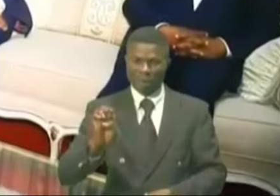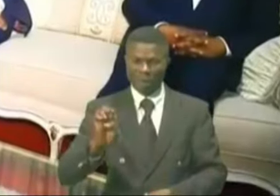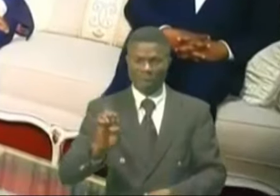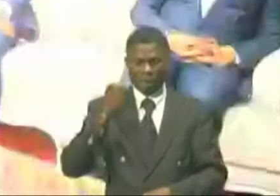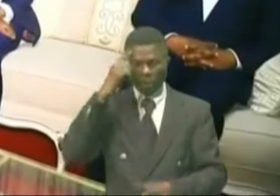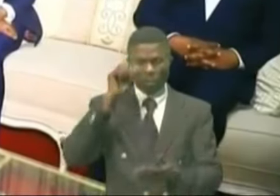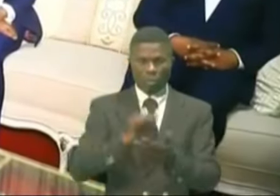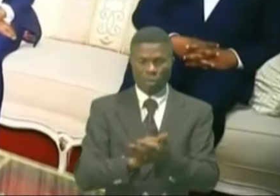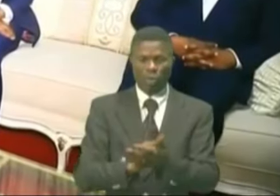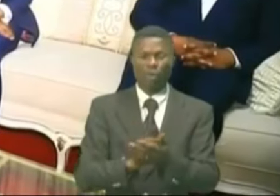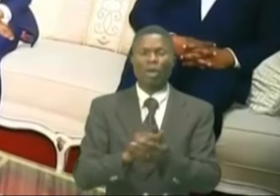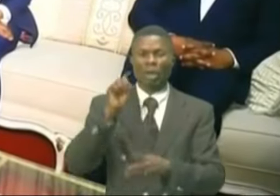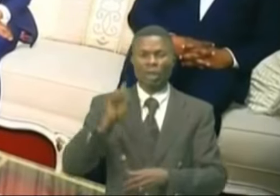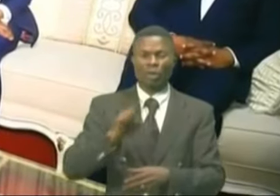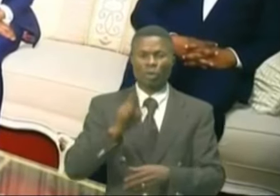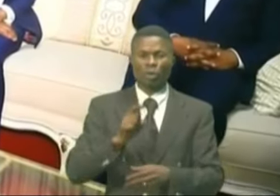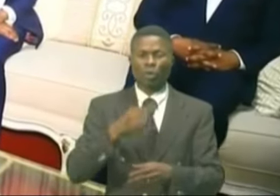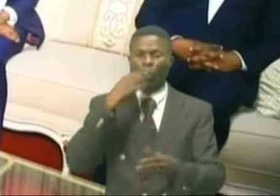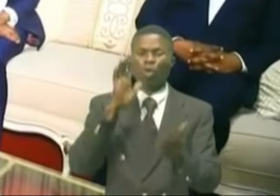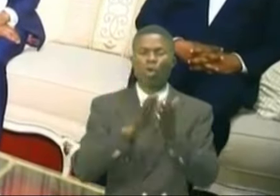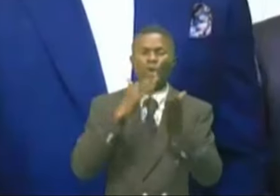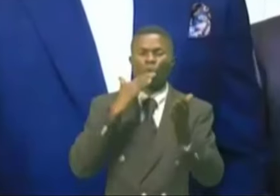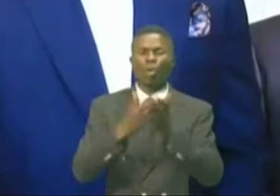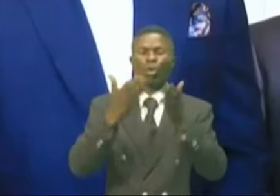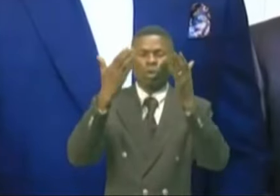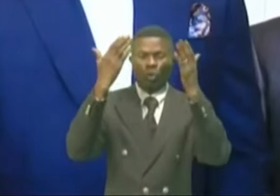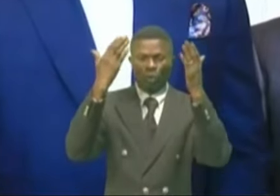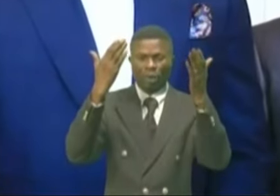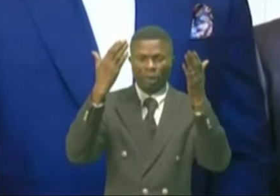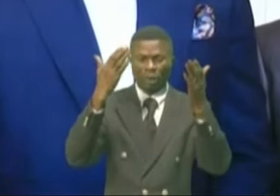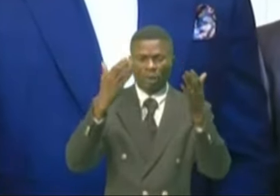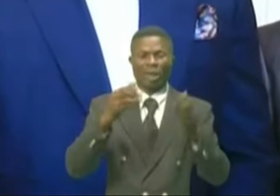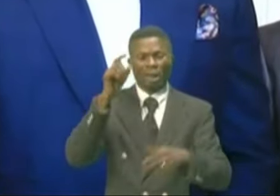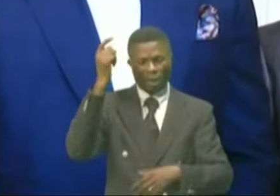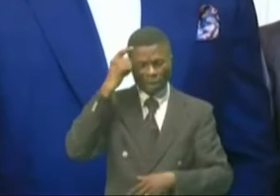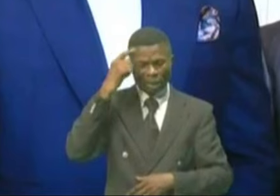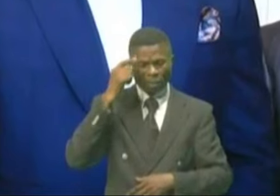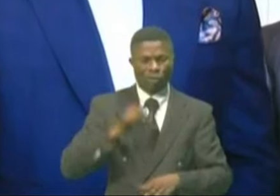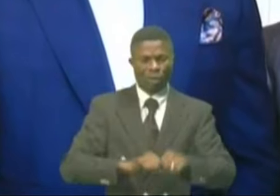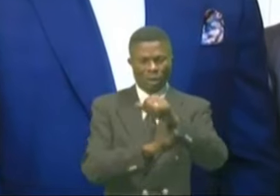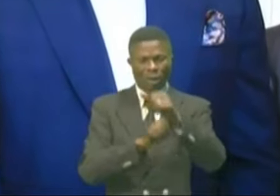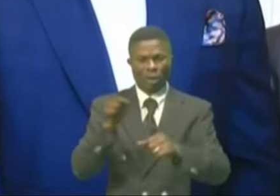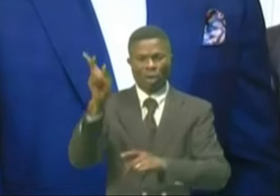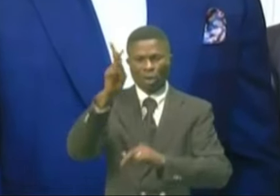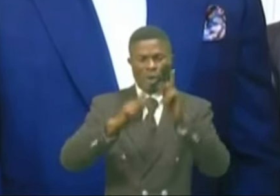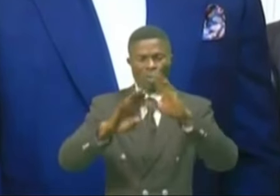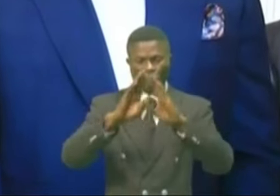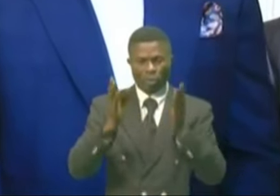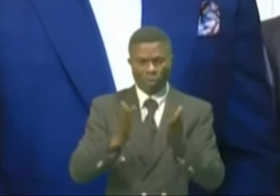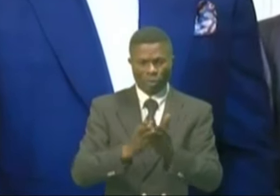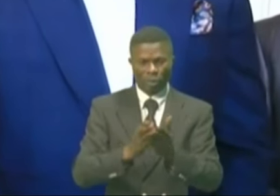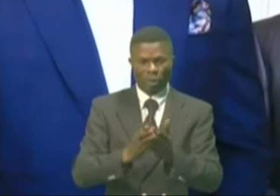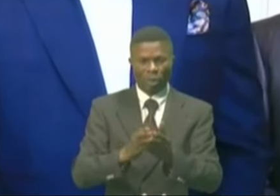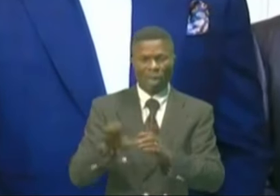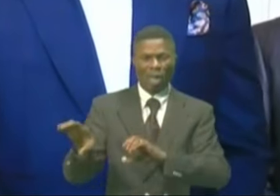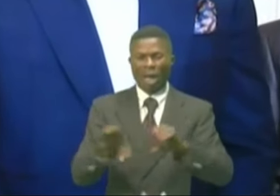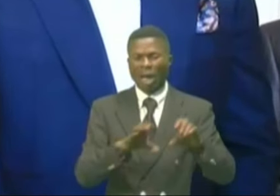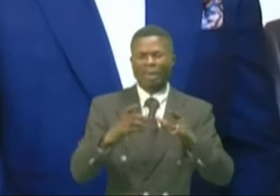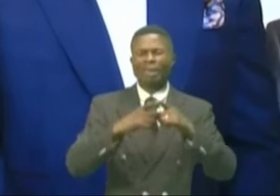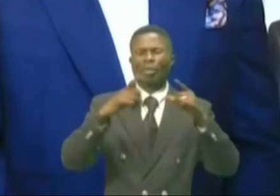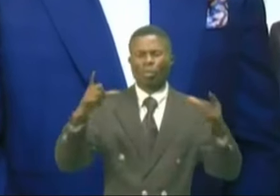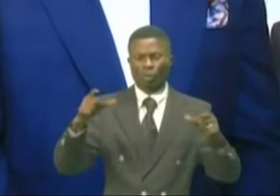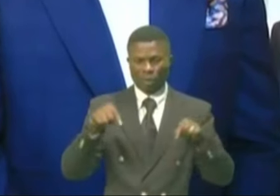avons ce devoir de louer le Seigneur et nous avons ce devoir d'accompagner notre population à cette grande